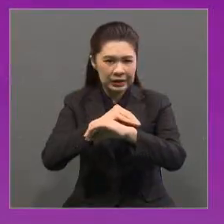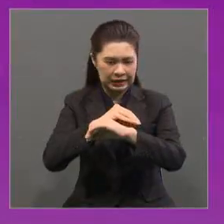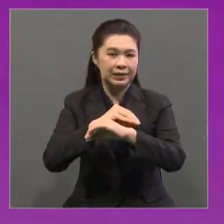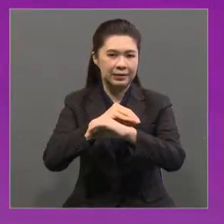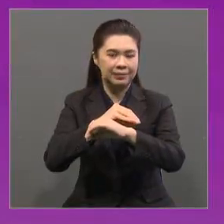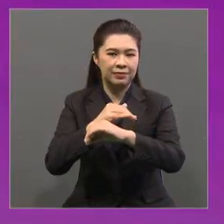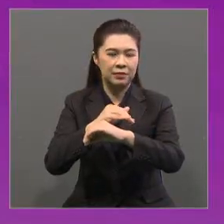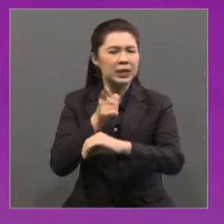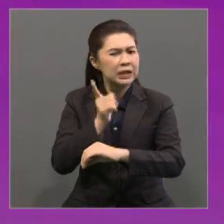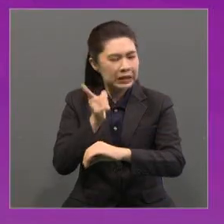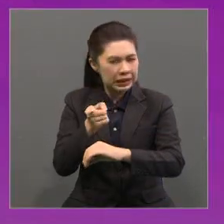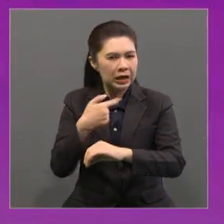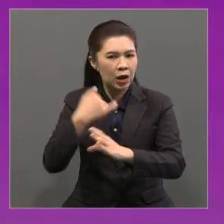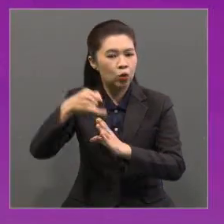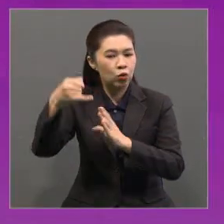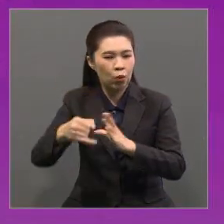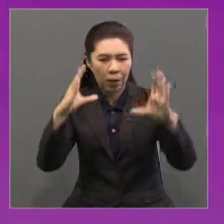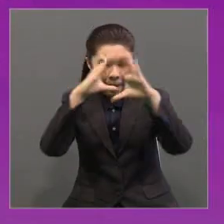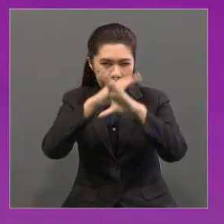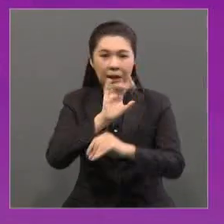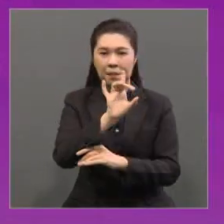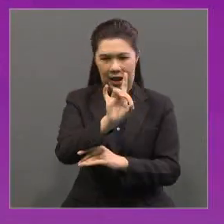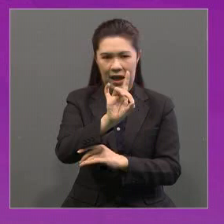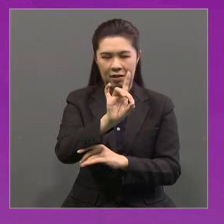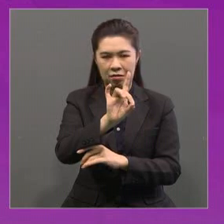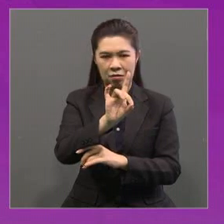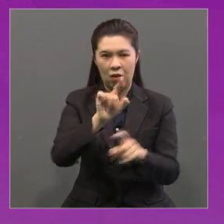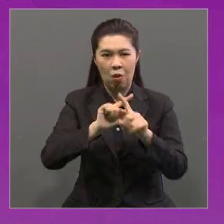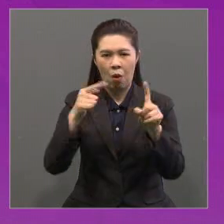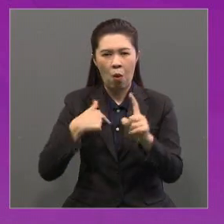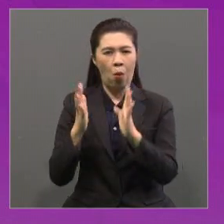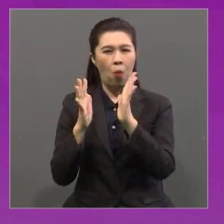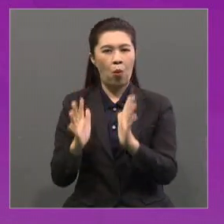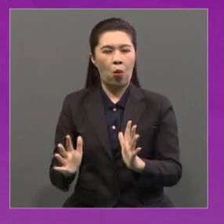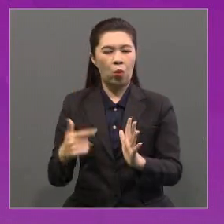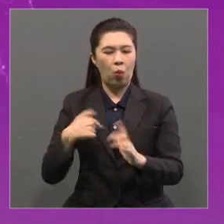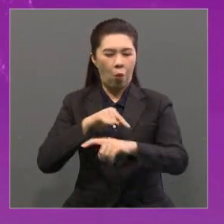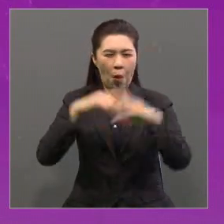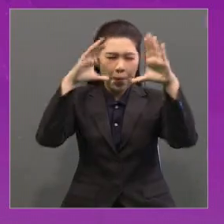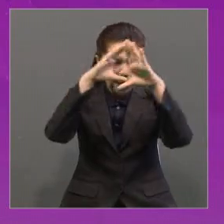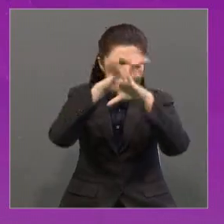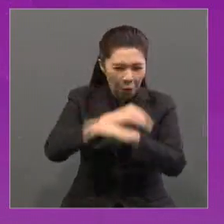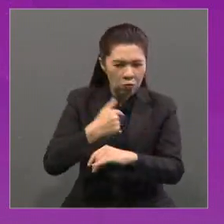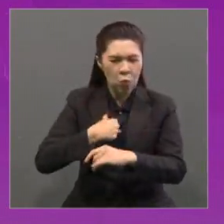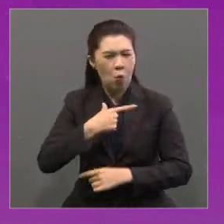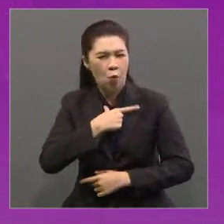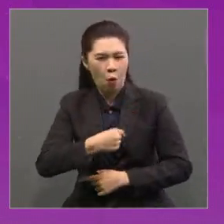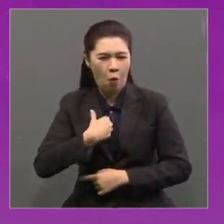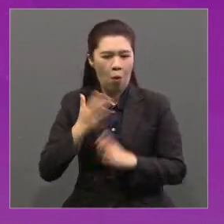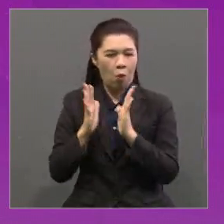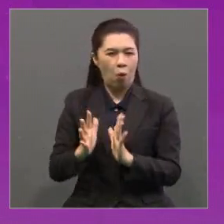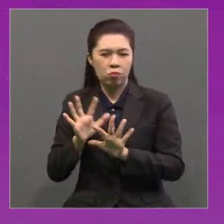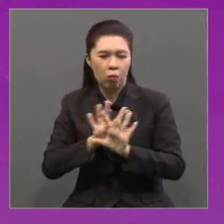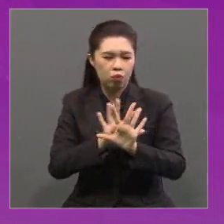ข้าวสารเขาจะปิดเลิกเล่นสงกรานต์ตอน 20:00นนะแต่จริงๆยิ่งดึกยิ่งเยอะยิ่งดึกคน